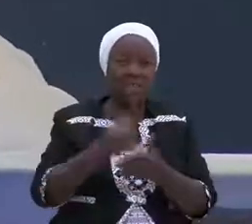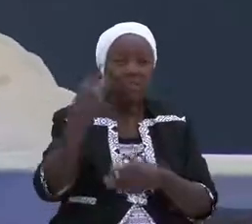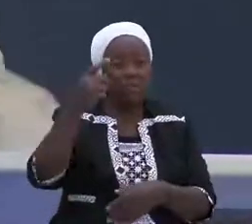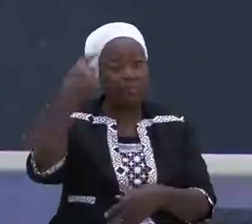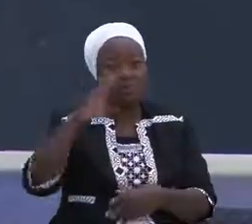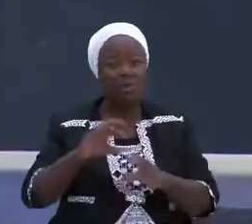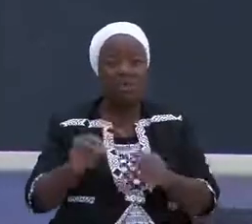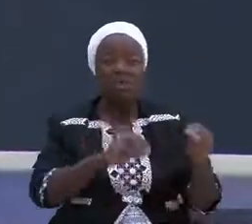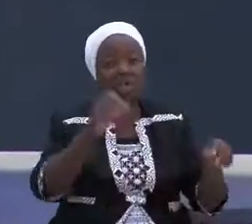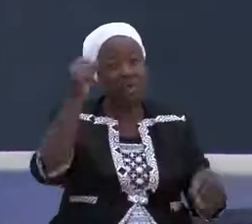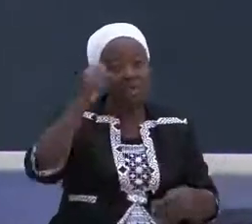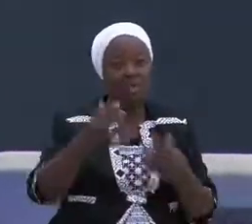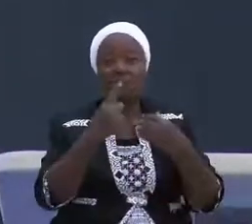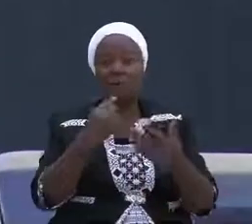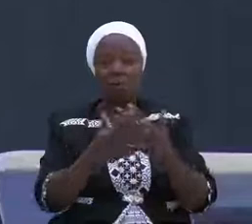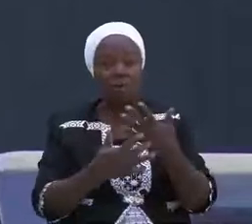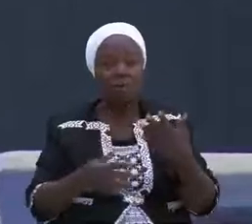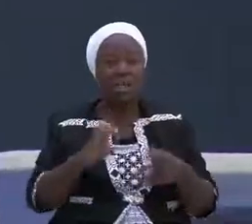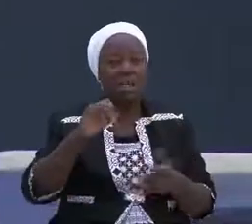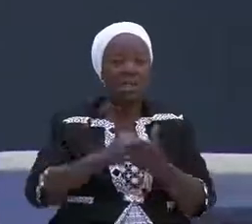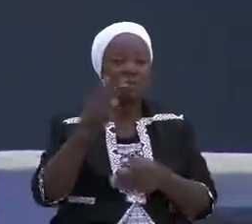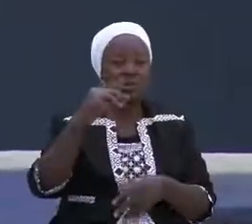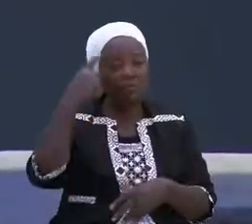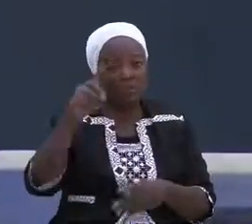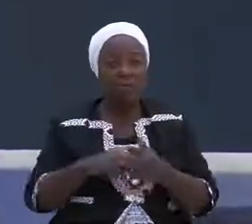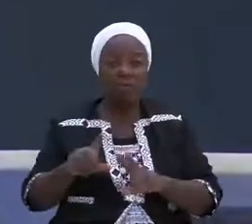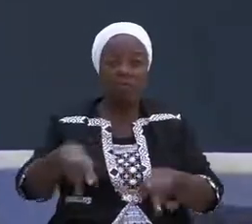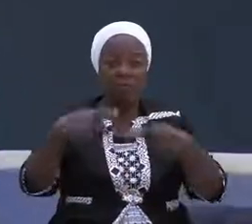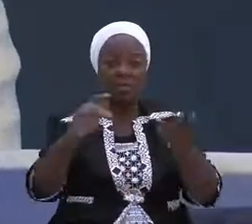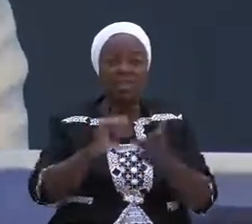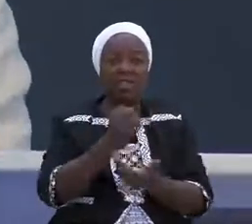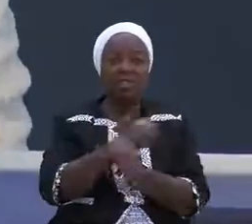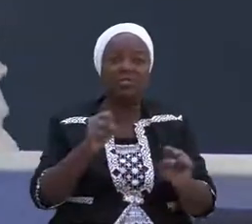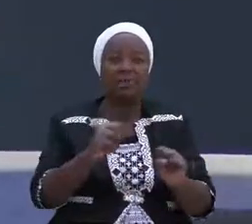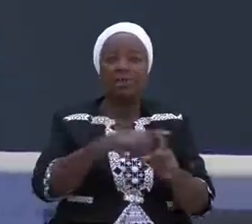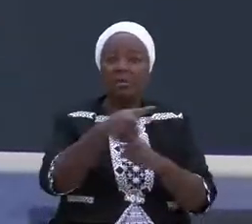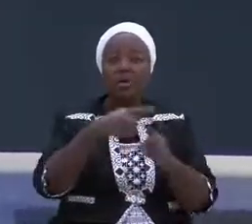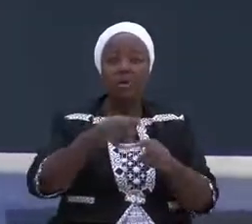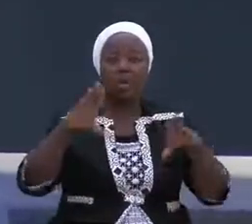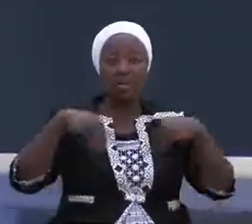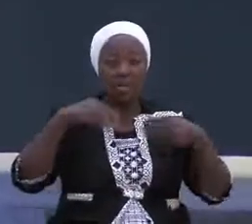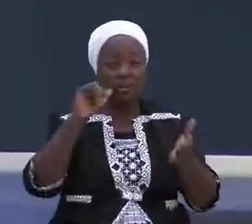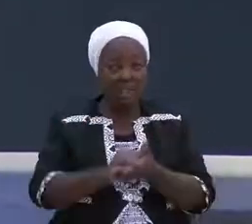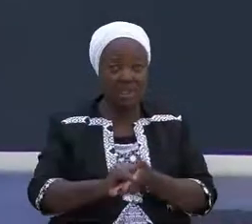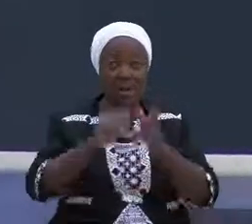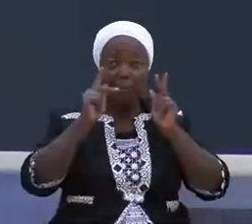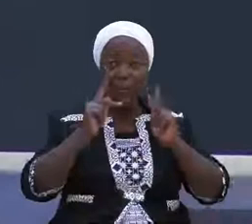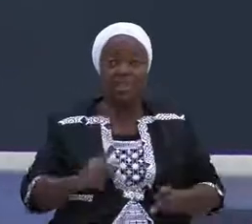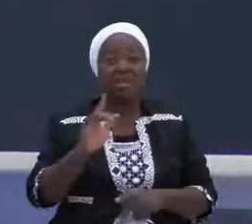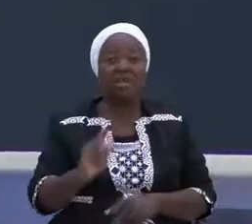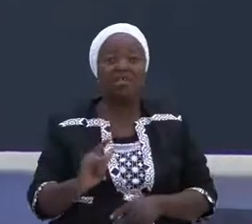sang. C'est à cause de toi qu'il a pourvu le salut. Quand tu acceptes cela,